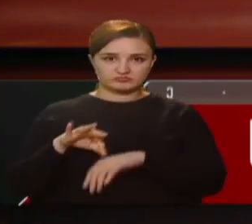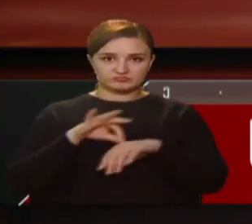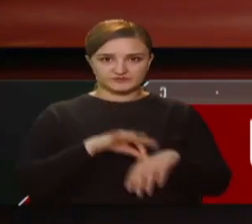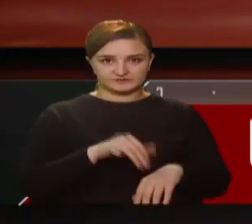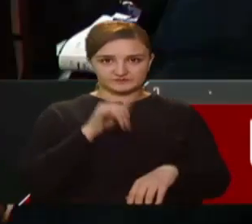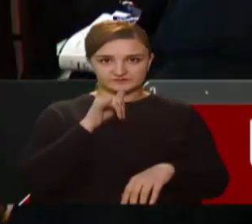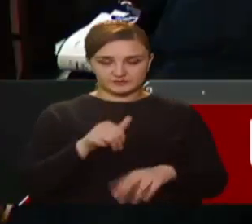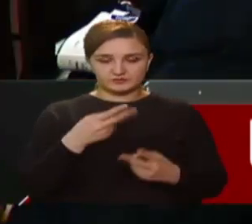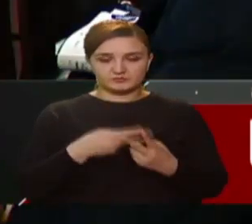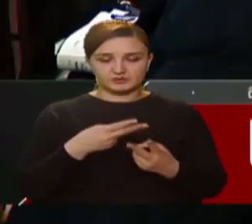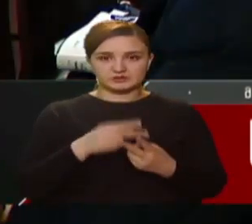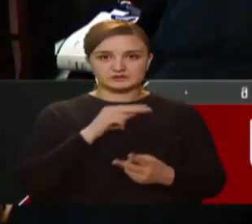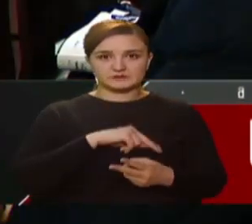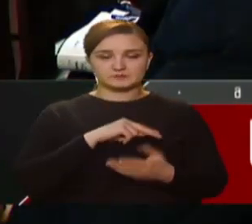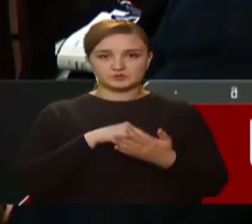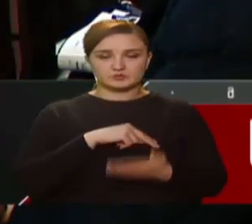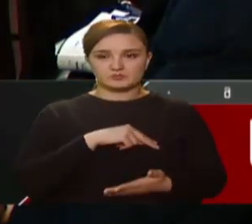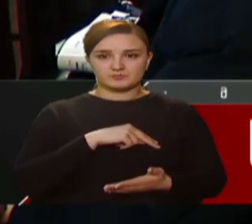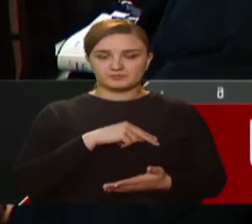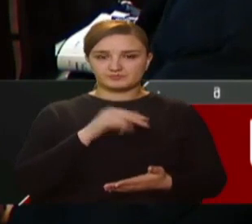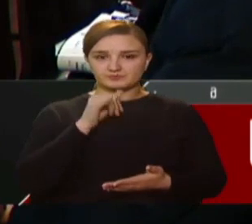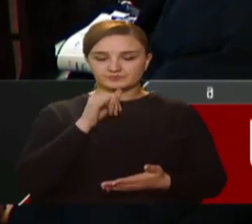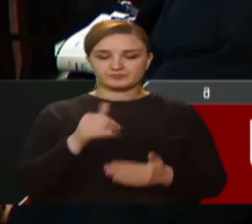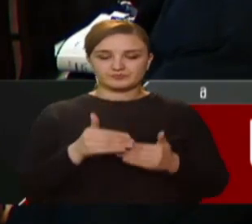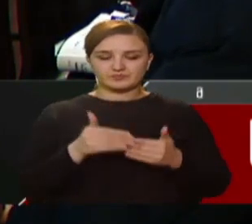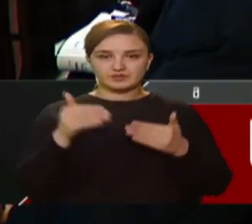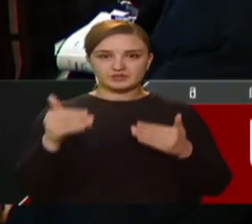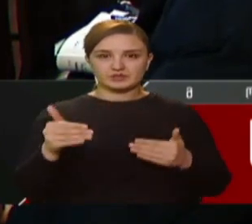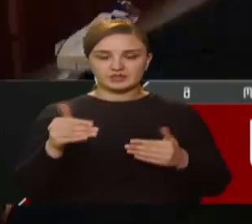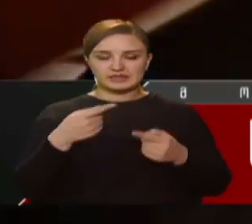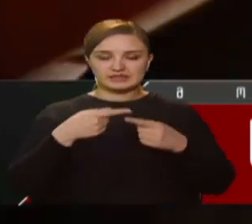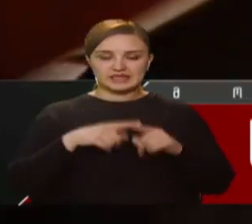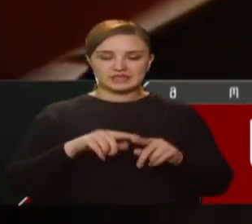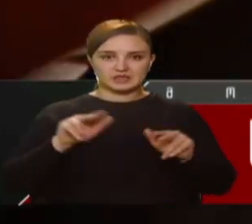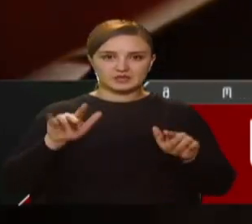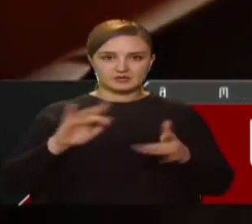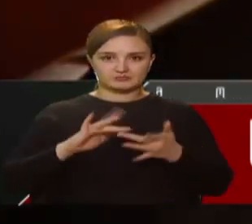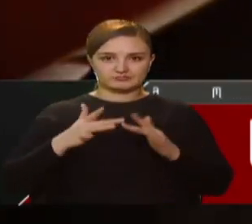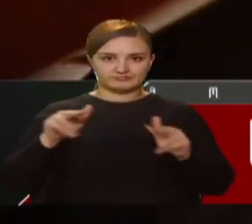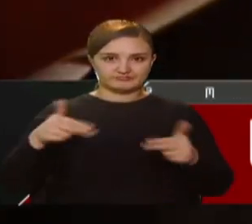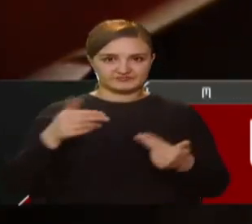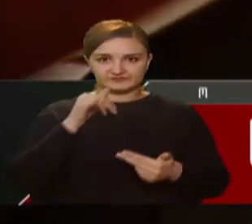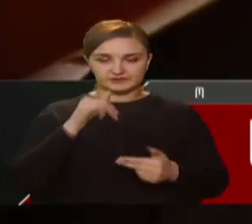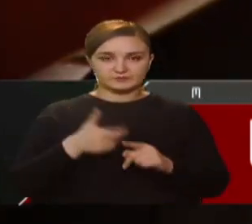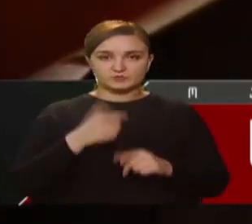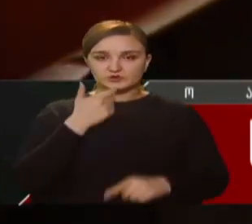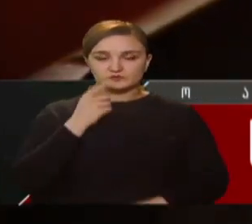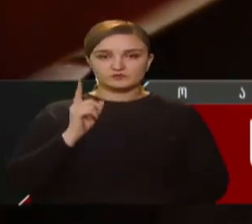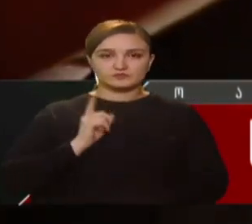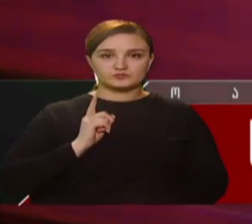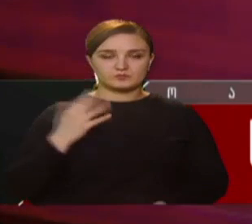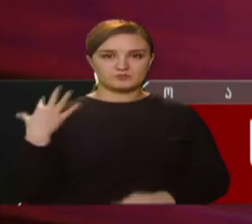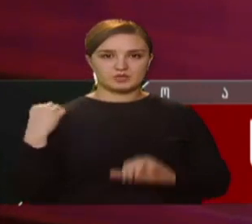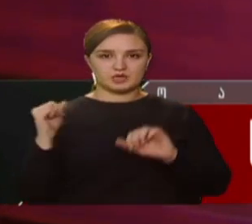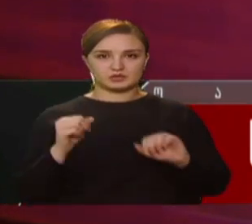მოხდა. Ასევე პენიტენციურმა სამსახურმა ვერ უზრუნველყო დისტანციური სხდომის ტექნიკურად გამართვა. Რისი მოლოდინიც მიხეილ სააკაშვილის